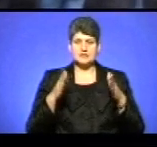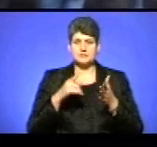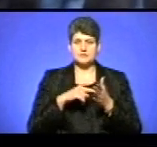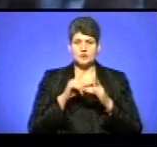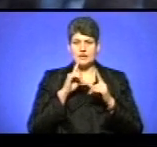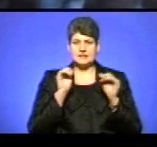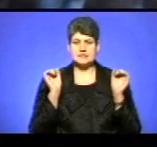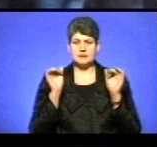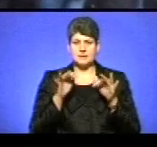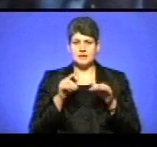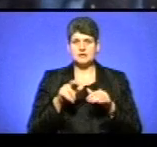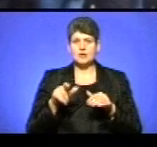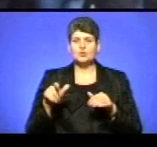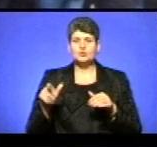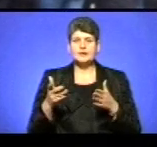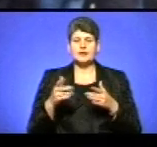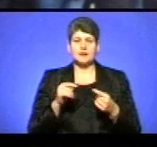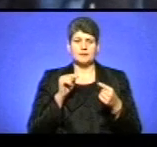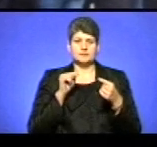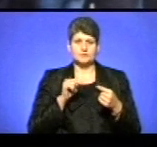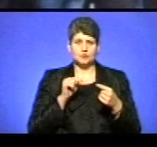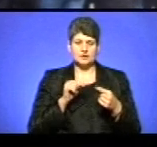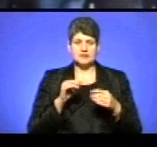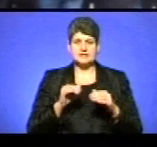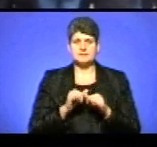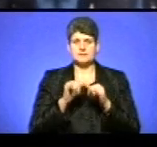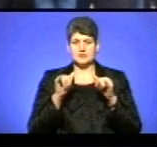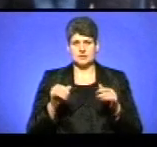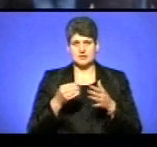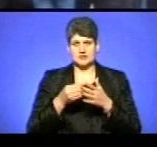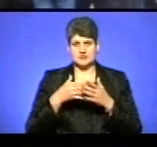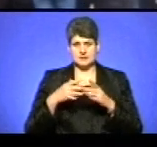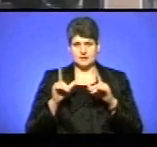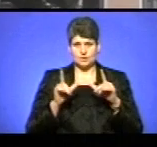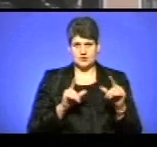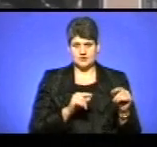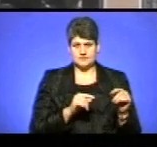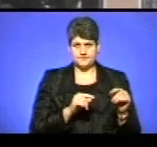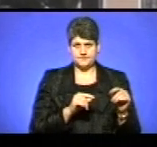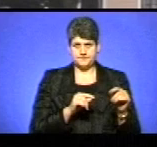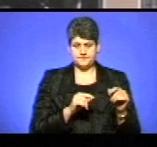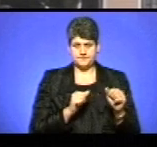ради зібралися люди, які протестують проти підняття тарифів на проїзд.